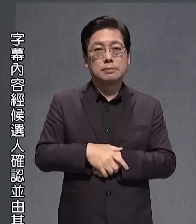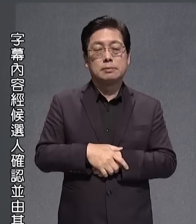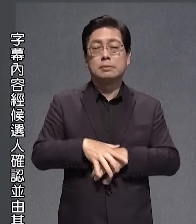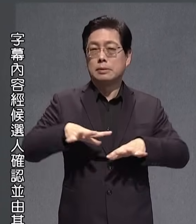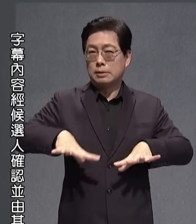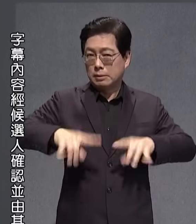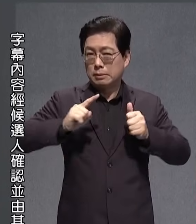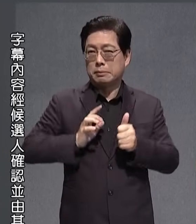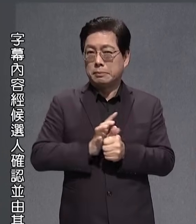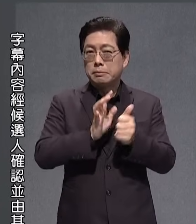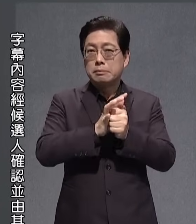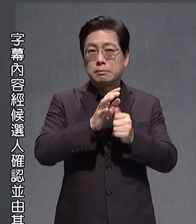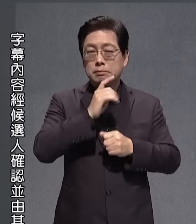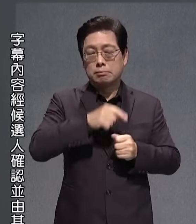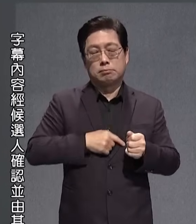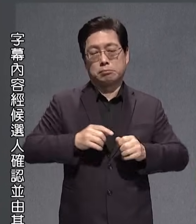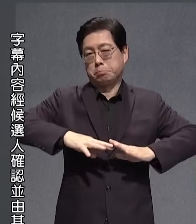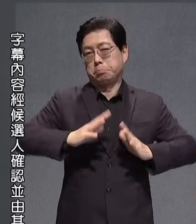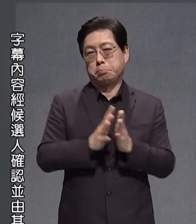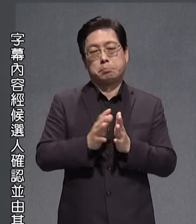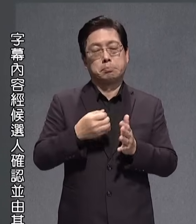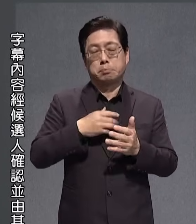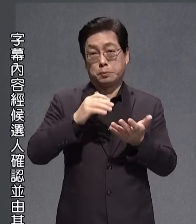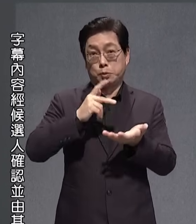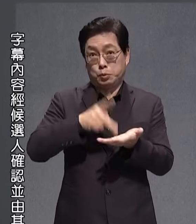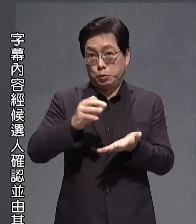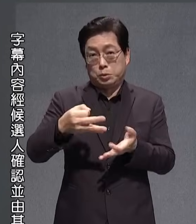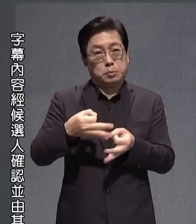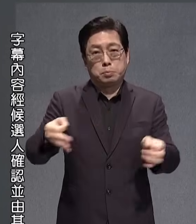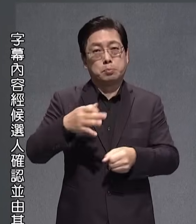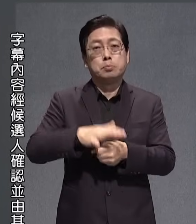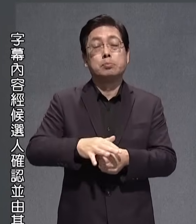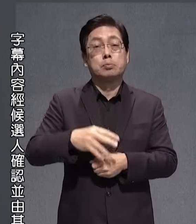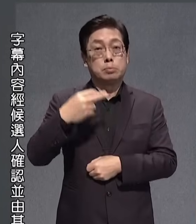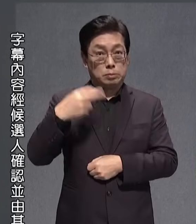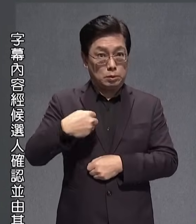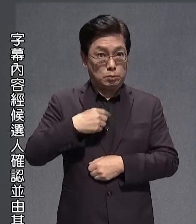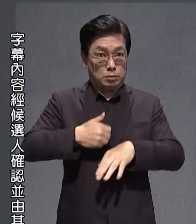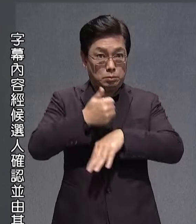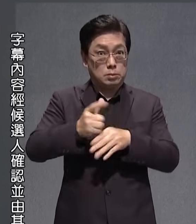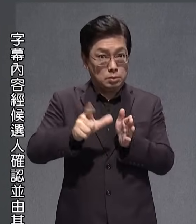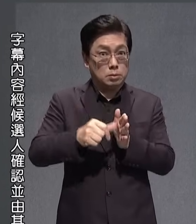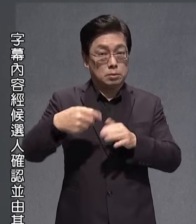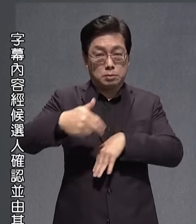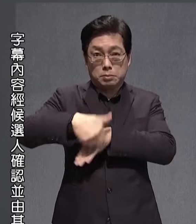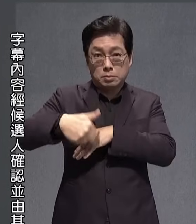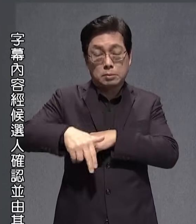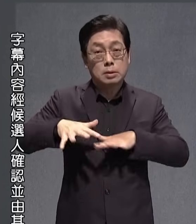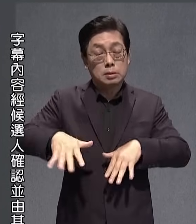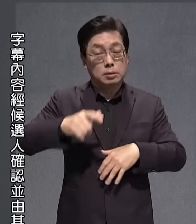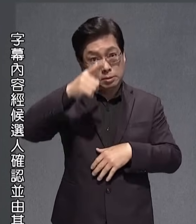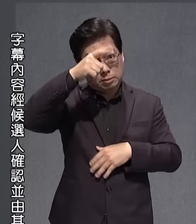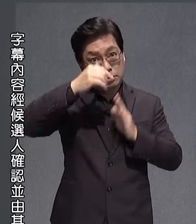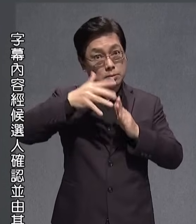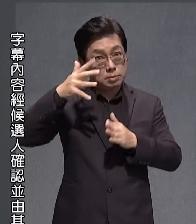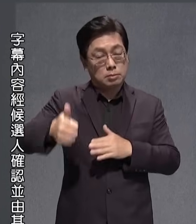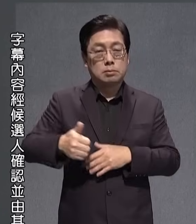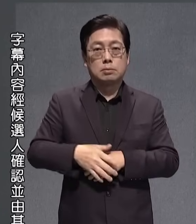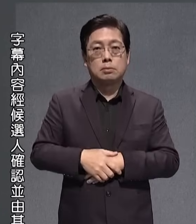先推动直接补贴，租金直接补贴。然后在我的任内来规划，现在黄伟哲市长